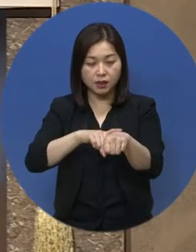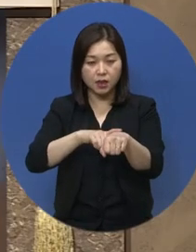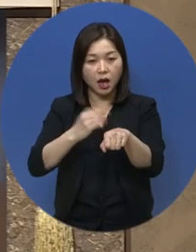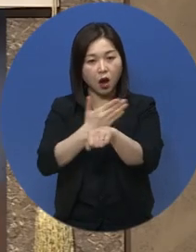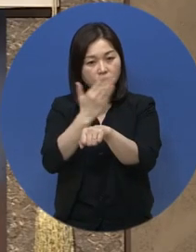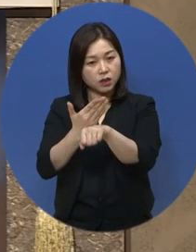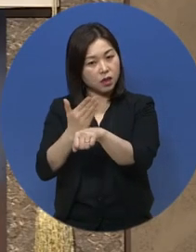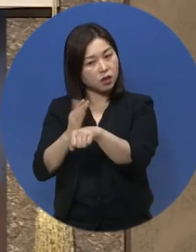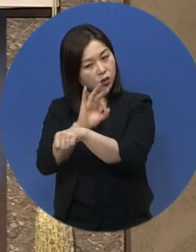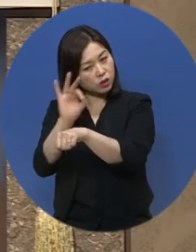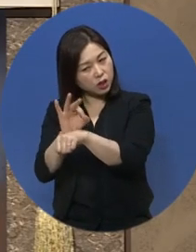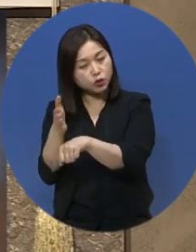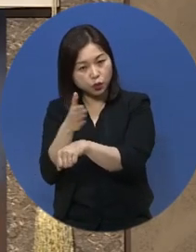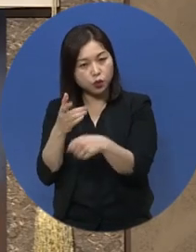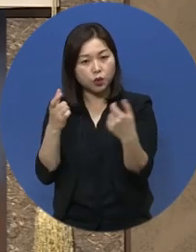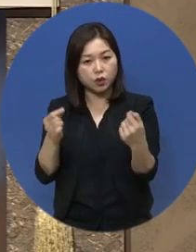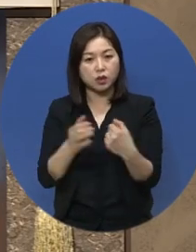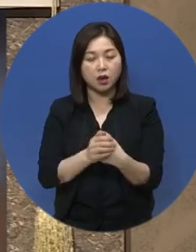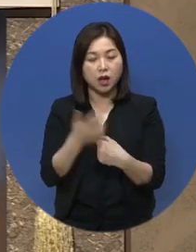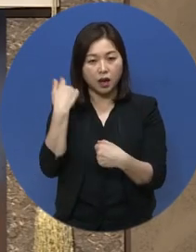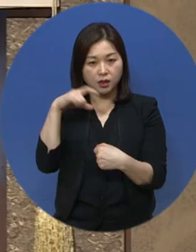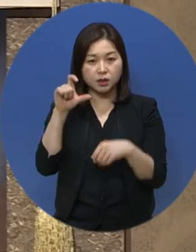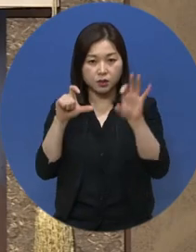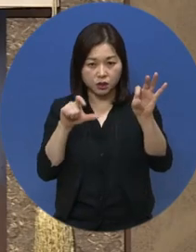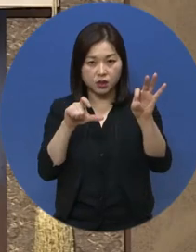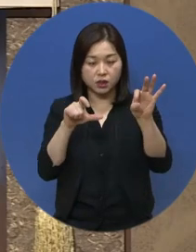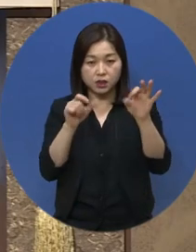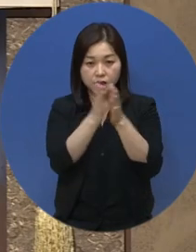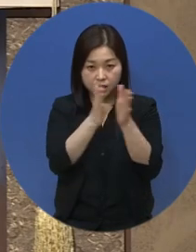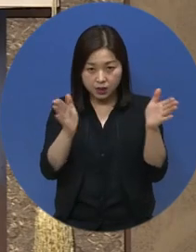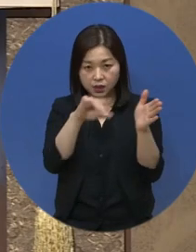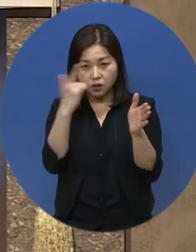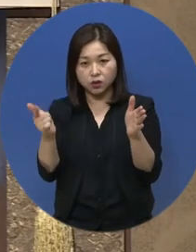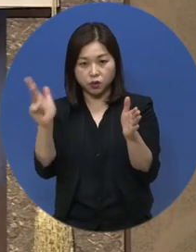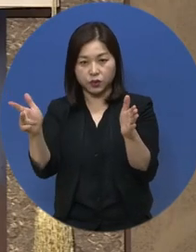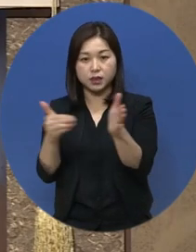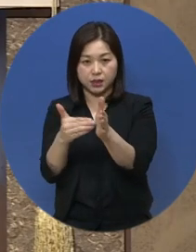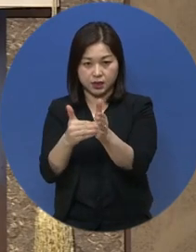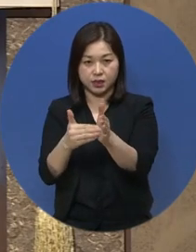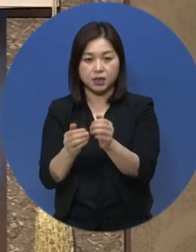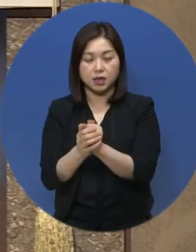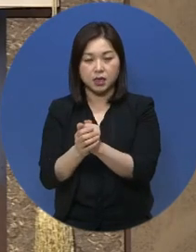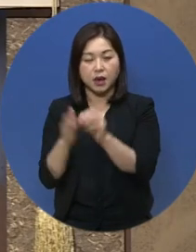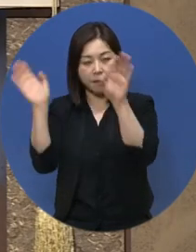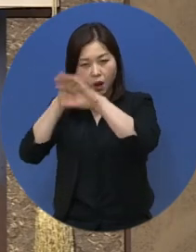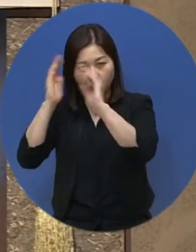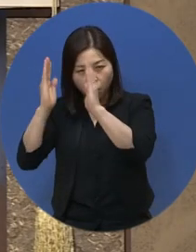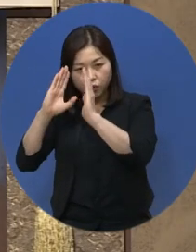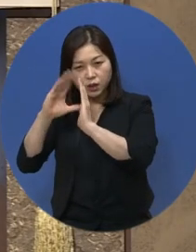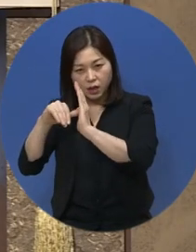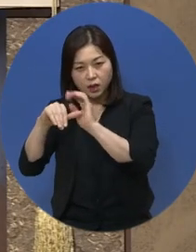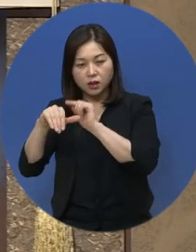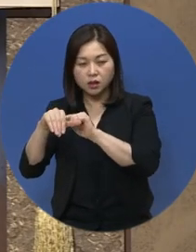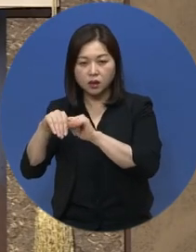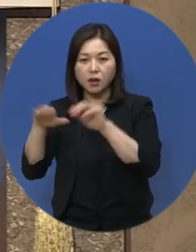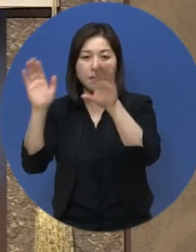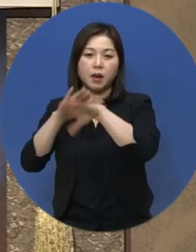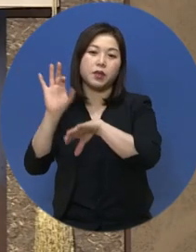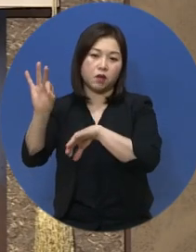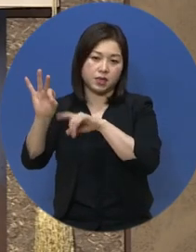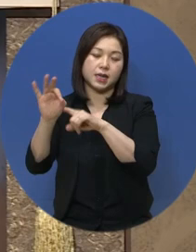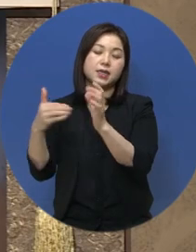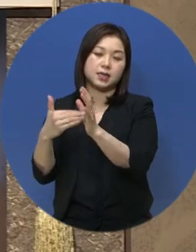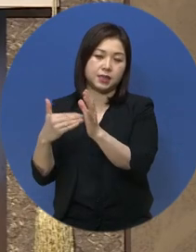있고요. 10시 정도에 시작을 해서 7시에 끝나고 어떨 때는 야간학습하는 아이들은 네. 10시 정도에 이제